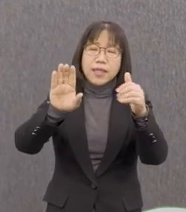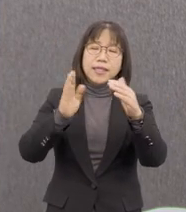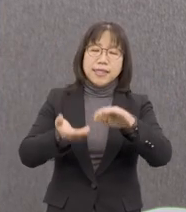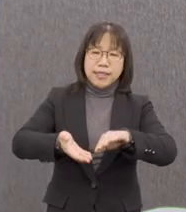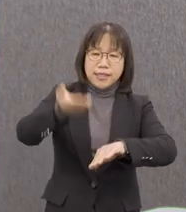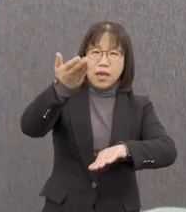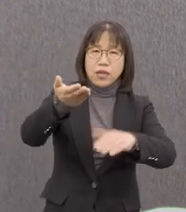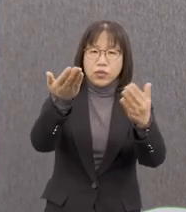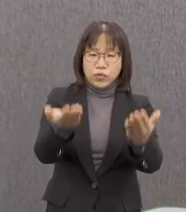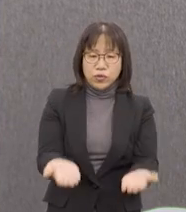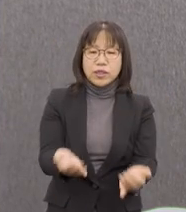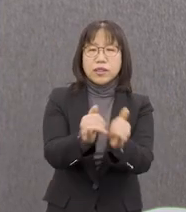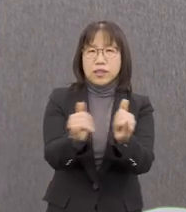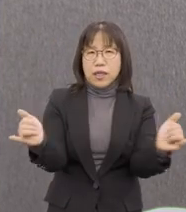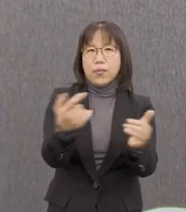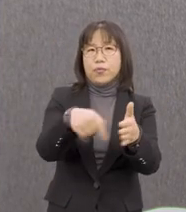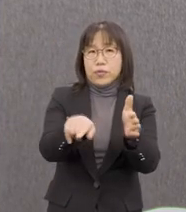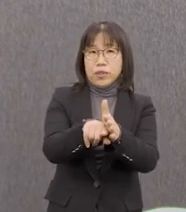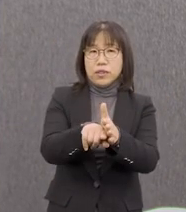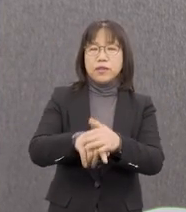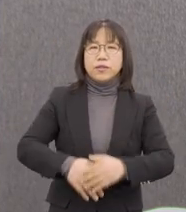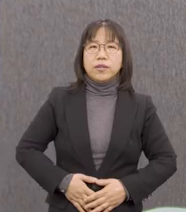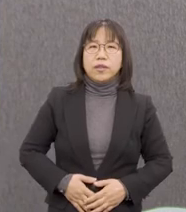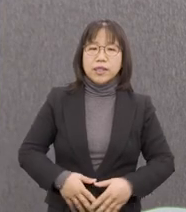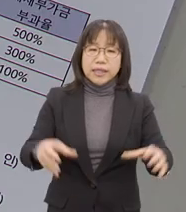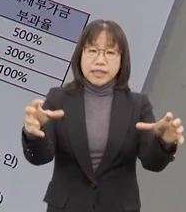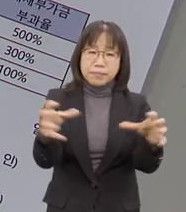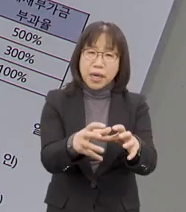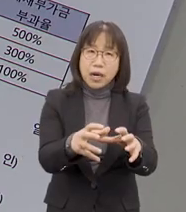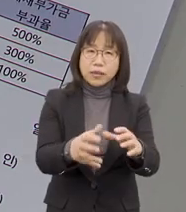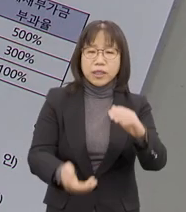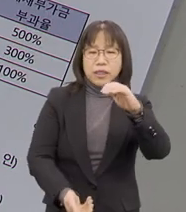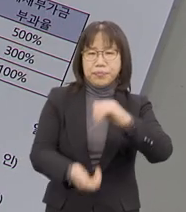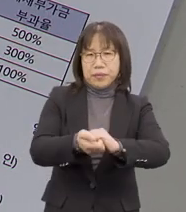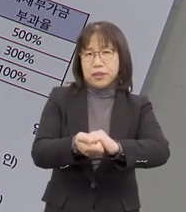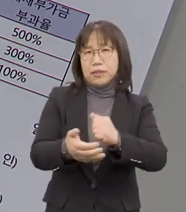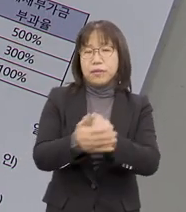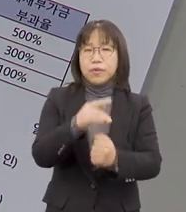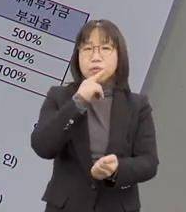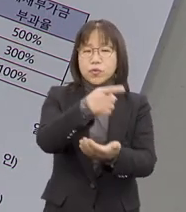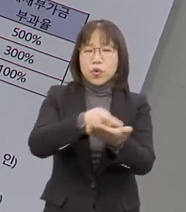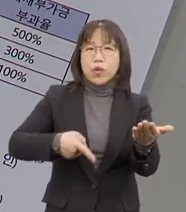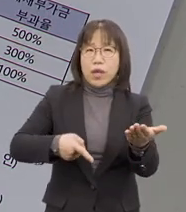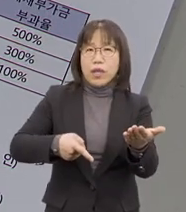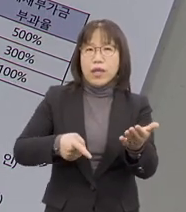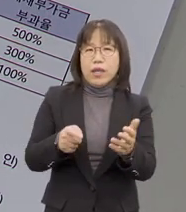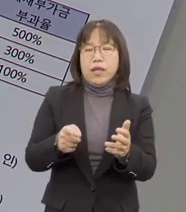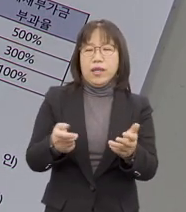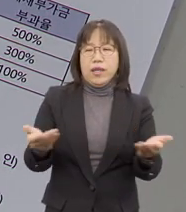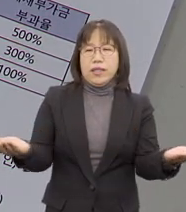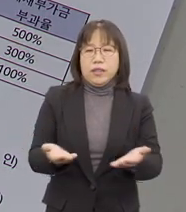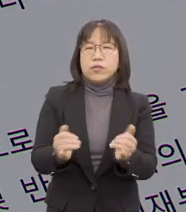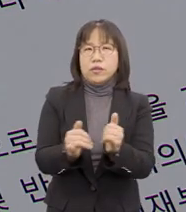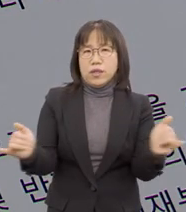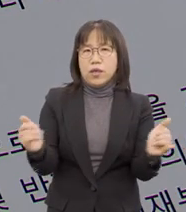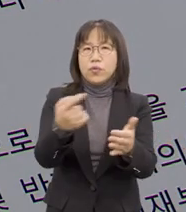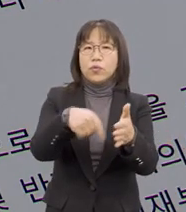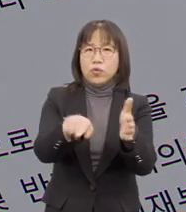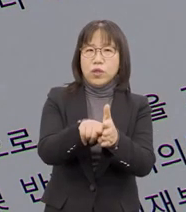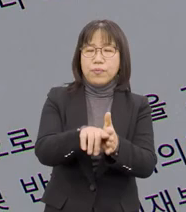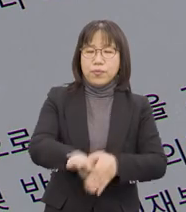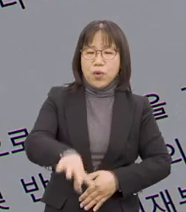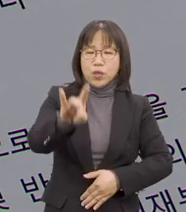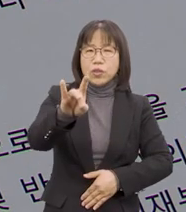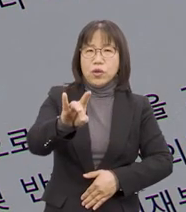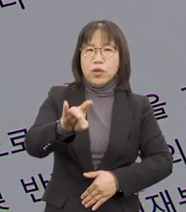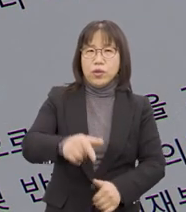있는 분이라면 누구나 신청할 수 있습니다 특히 집합 금지 및 제안으로 손실을 본 피해 업종 근로자를